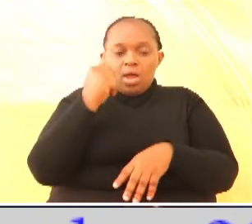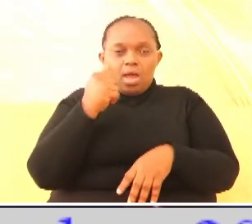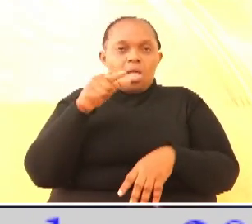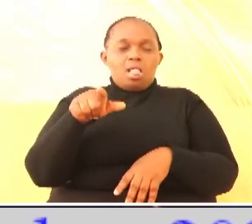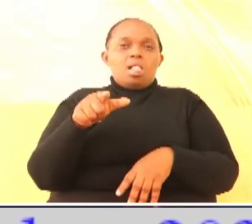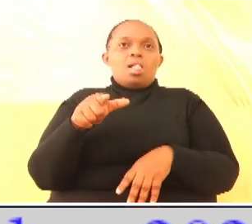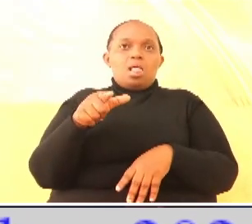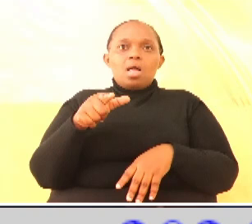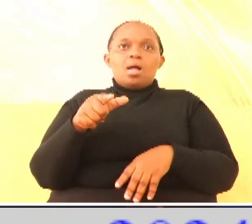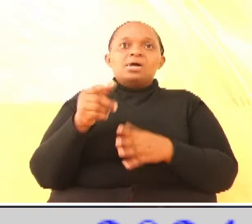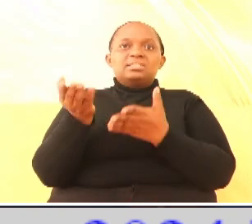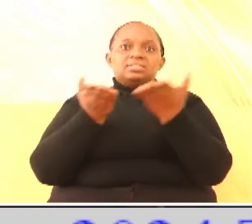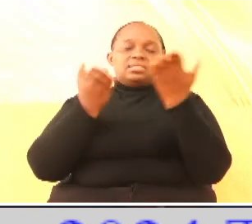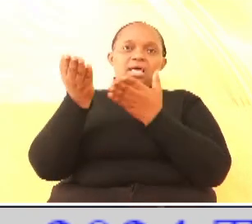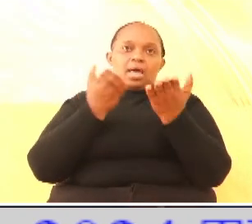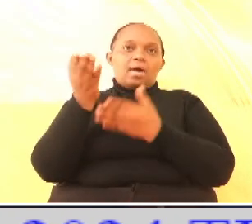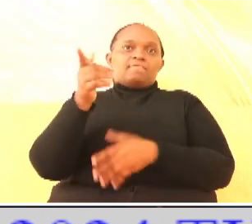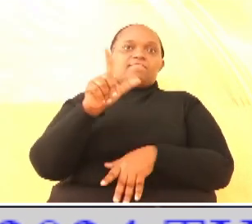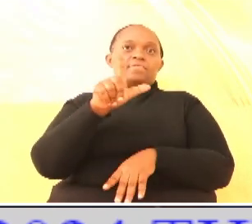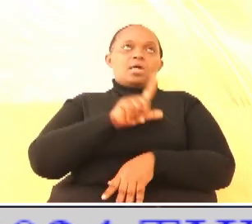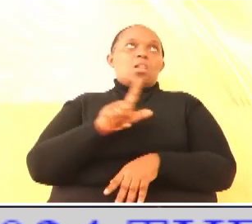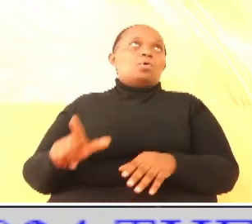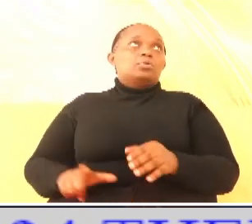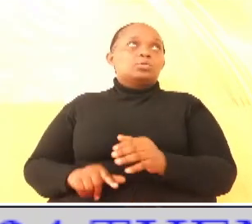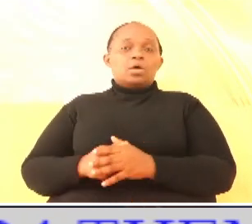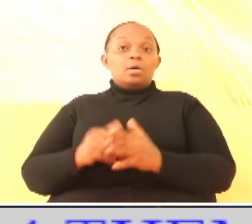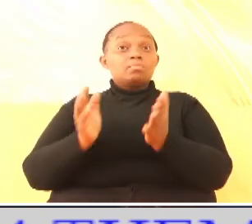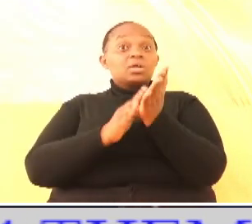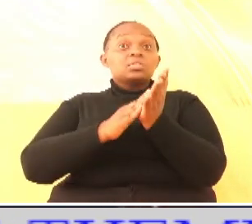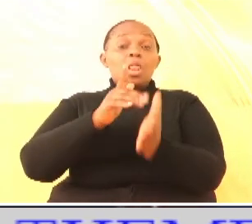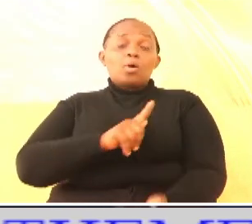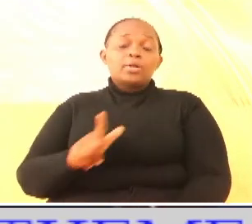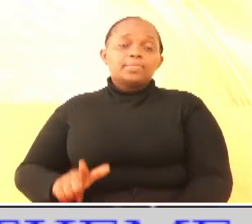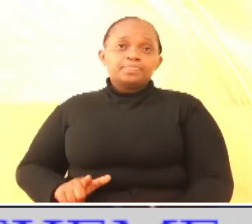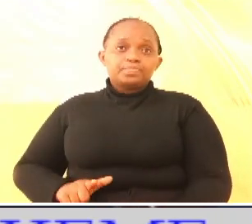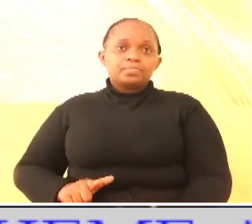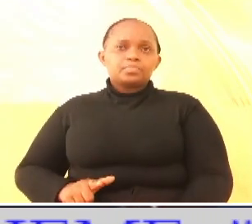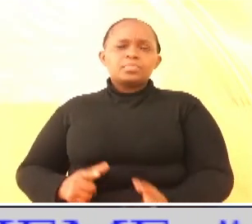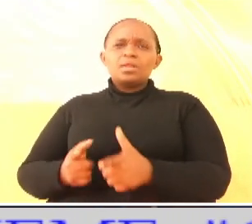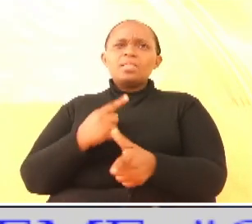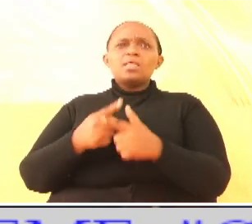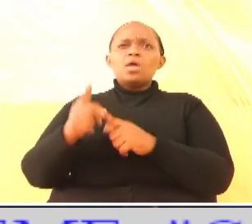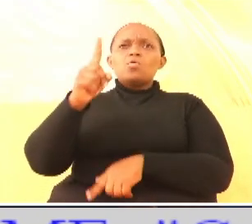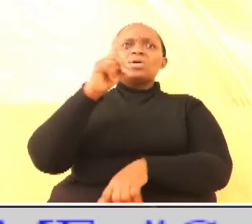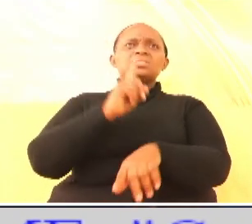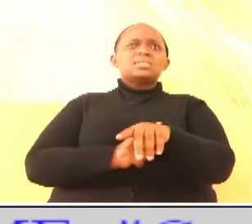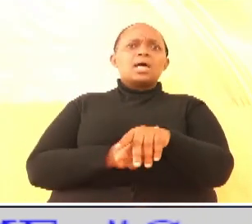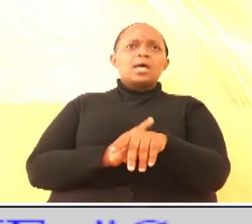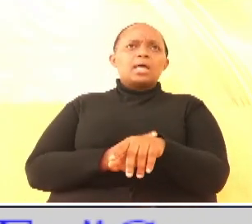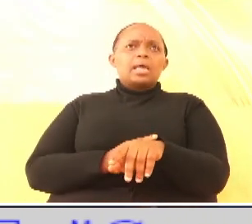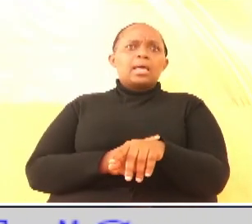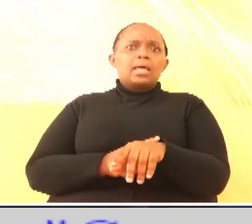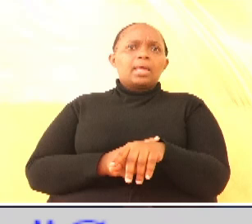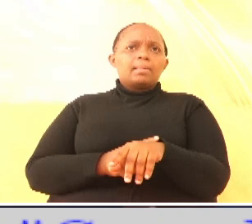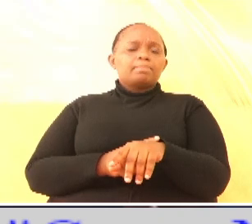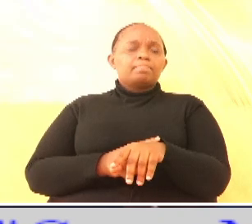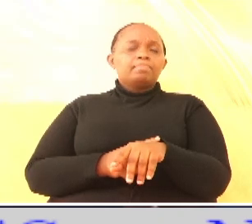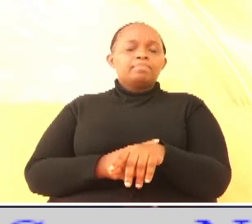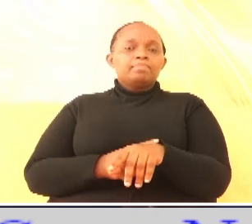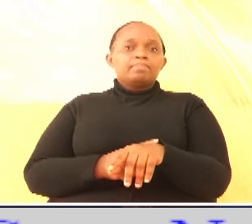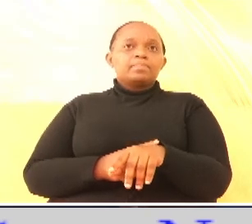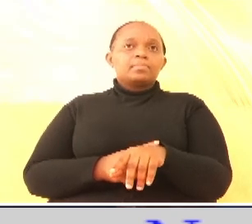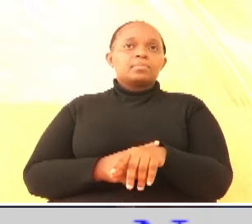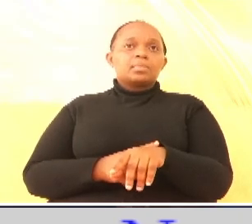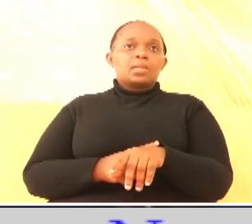ndio mashamba ya wachungaji, ndio nilisikia. Bwana Yesu asifiwe. Ukafika wakati sasa, kilicho na mwanzo lazima kiwe na